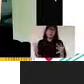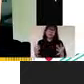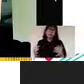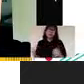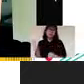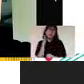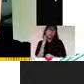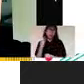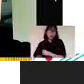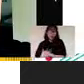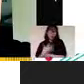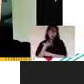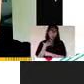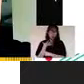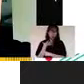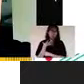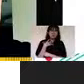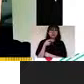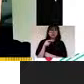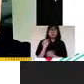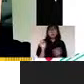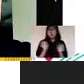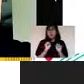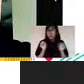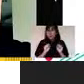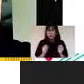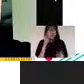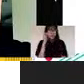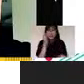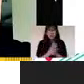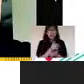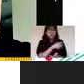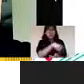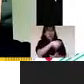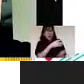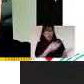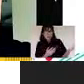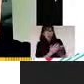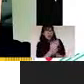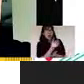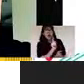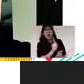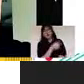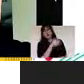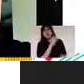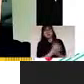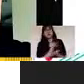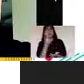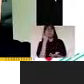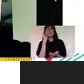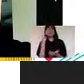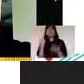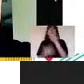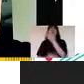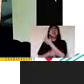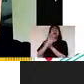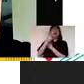konsumen. Itu saya kira harus segera ditindak tegas sebagaimana halnya yang kita lihat di negara-negara lain.